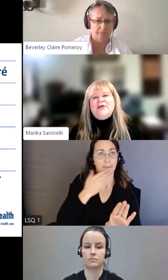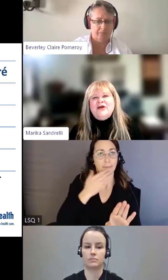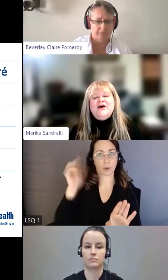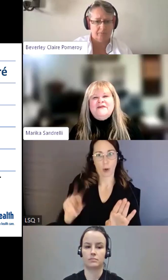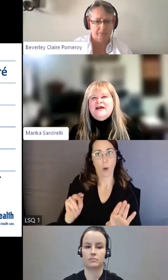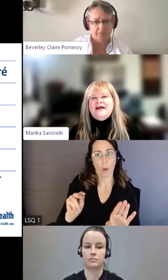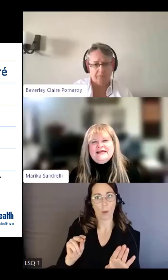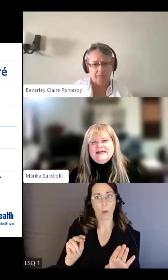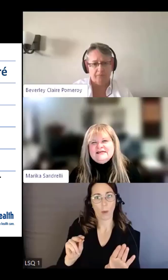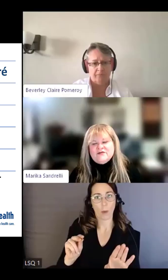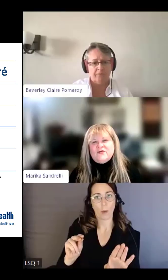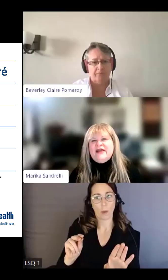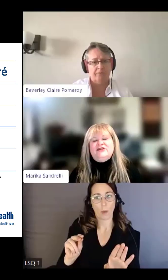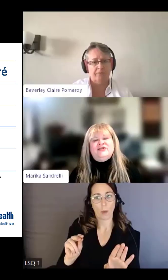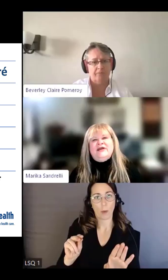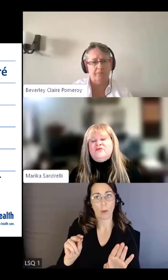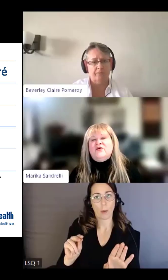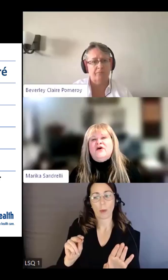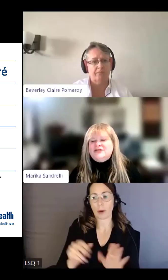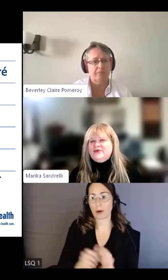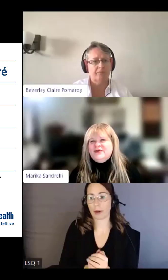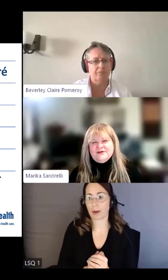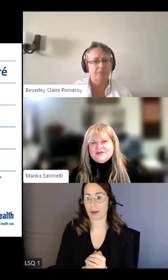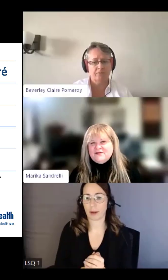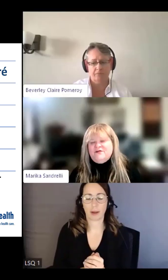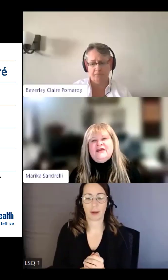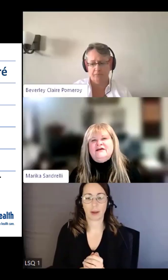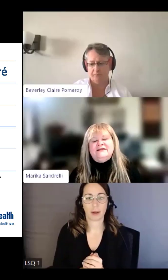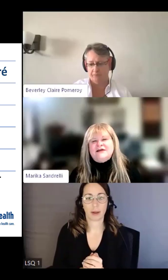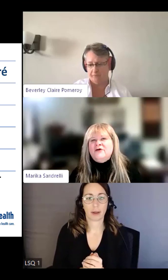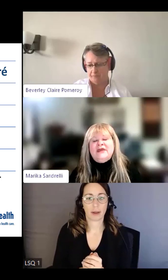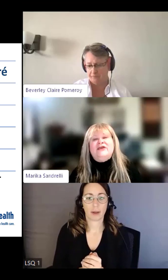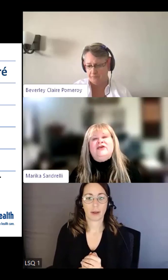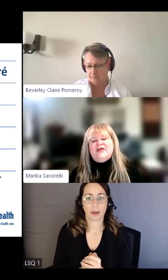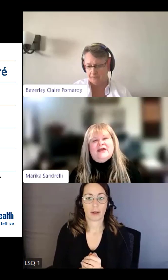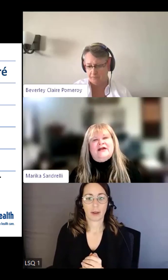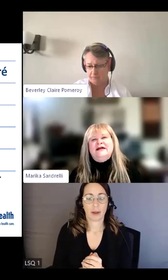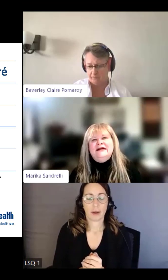Le fait de faire bien ou de faire mal,